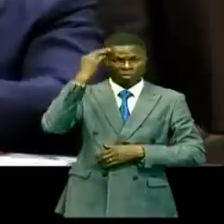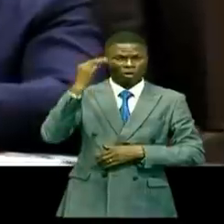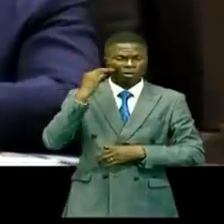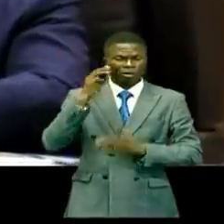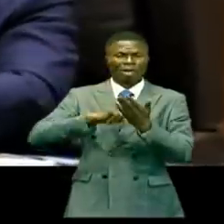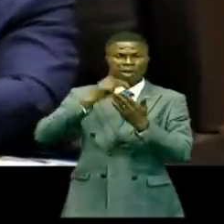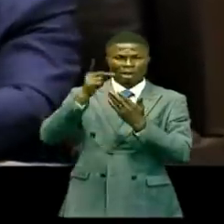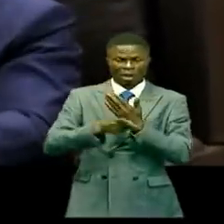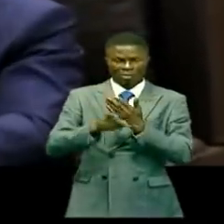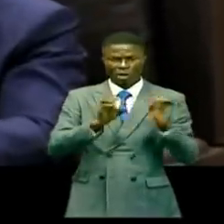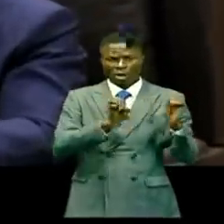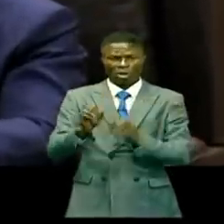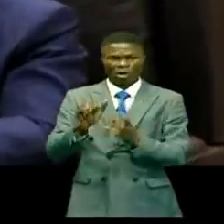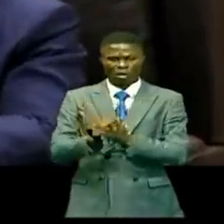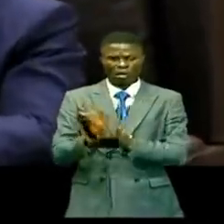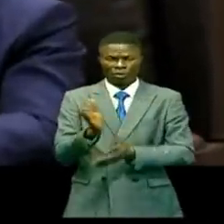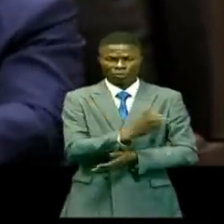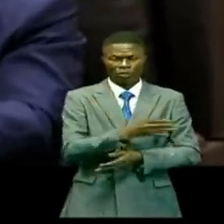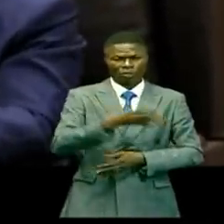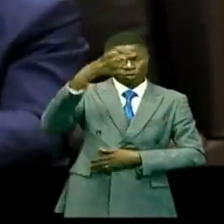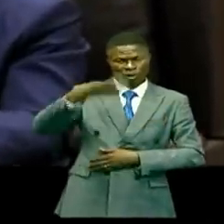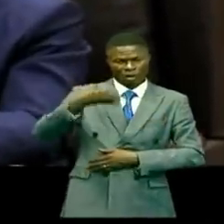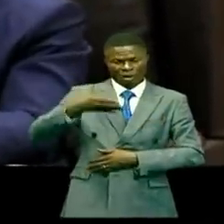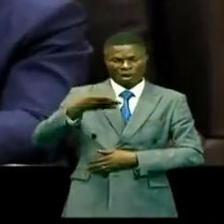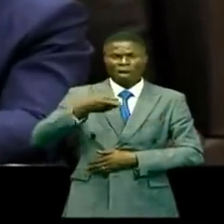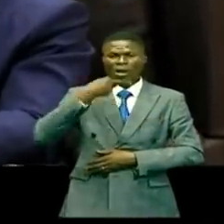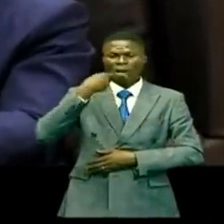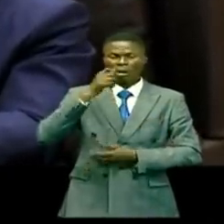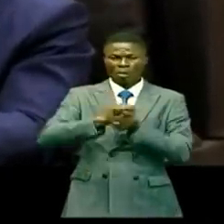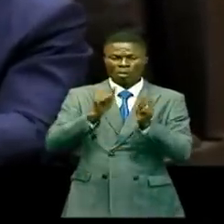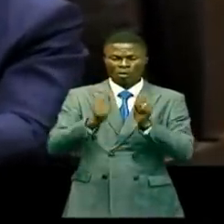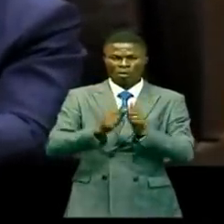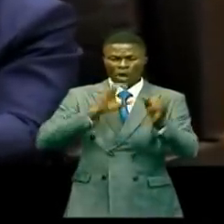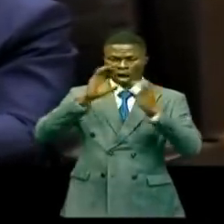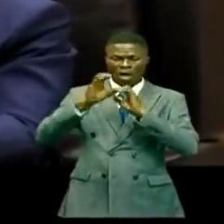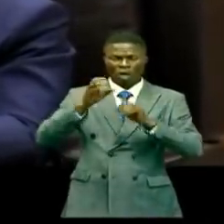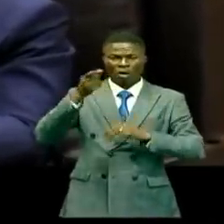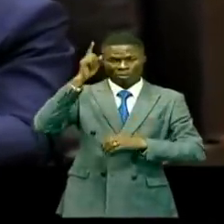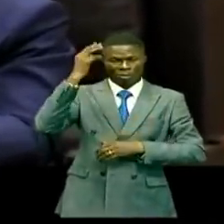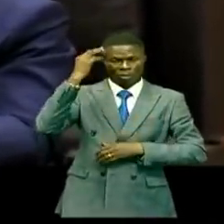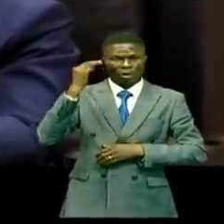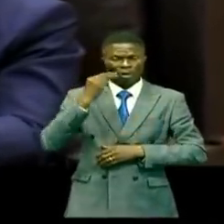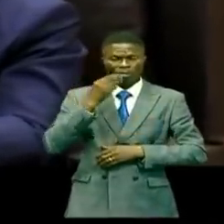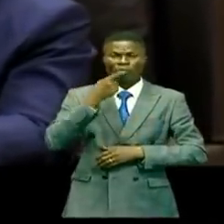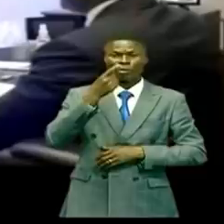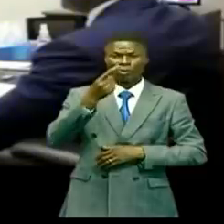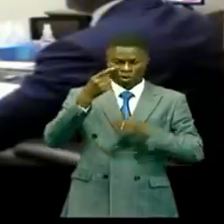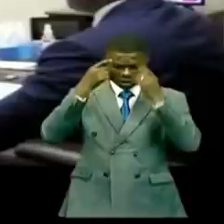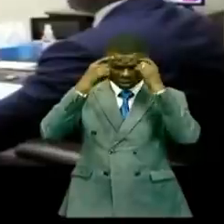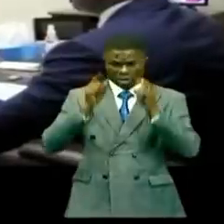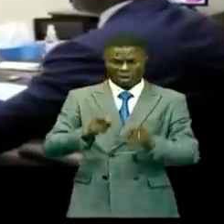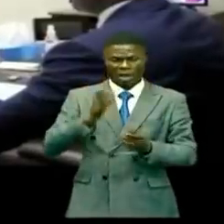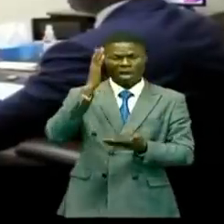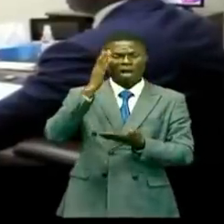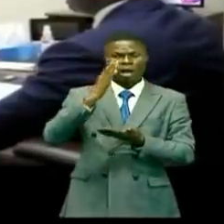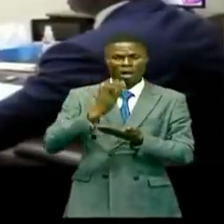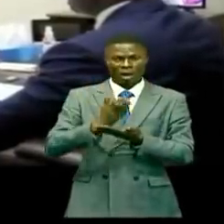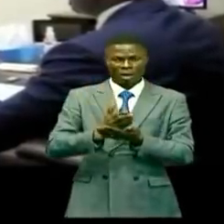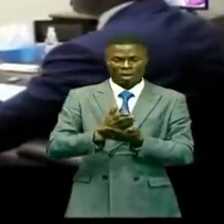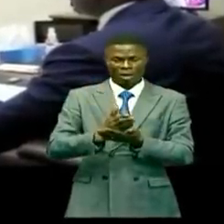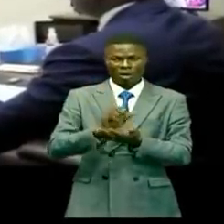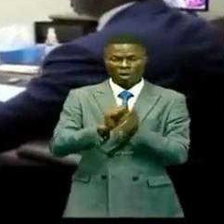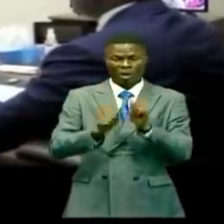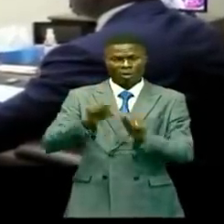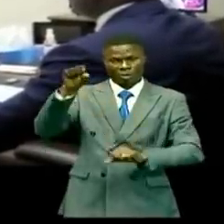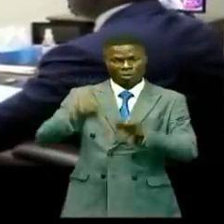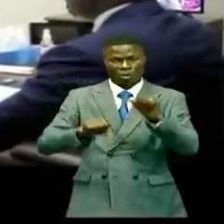Plan. Le quatrième point de la communication du Premier ministre a porté sur les mesures d'atténuation de l'impact